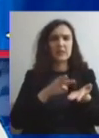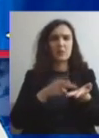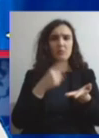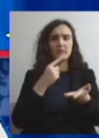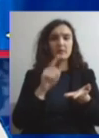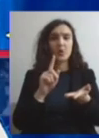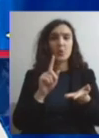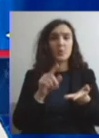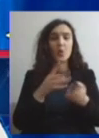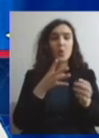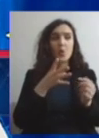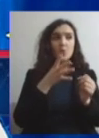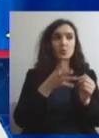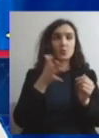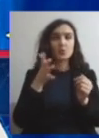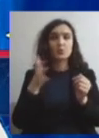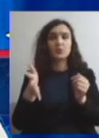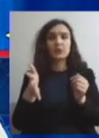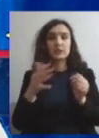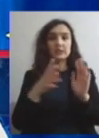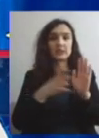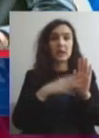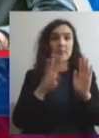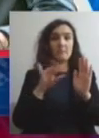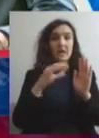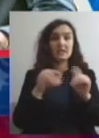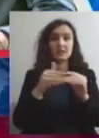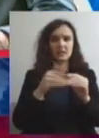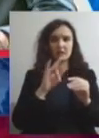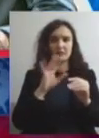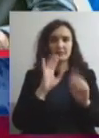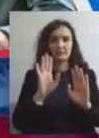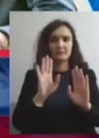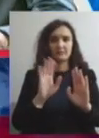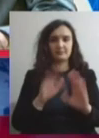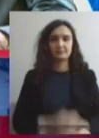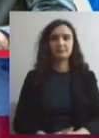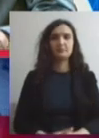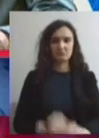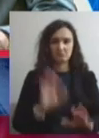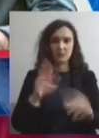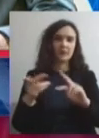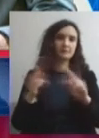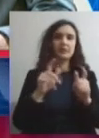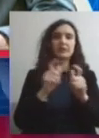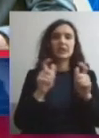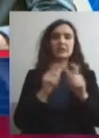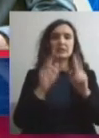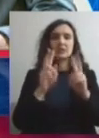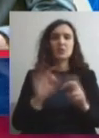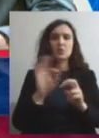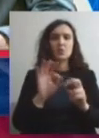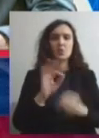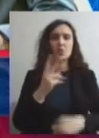5000-მდე პაციენტი კონკრეტულად 9 მაისისთვის ჩვენ არ გვეყოლება. ქალბატონო ეკატერინე, ტესტირებაზე გადავიდეთ, დეთ დღეს გაფართოვდა და ორი